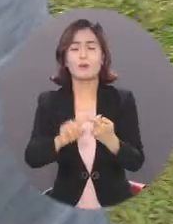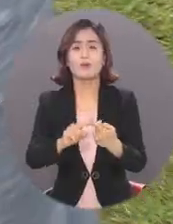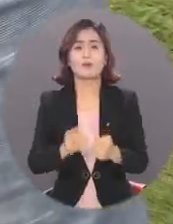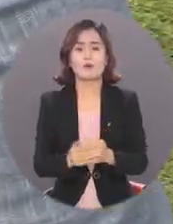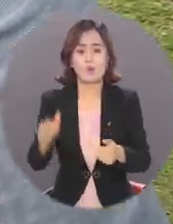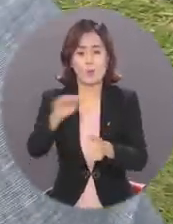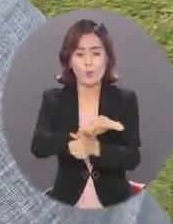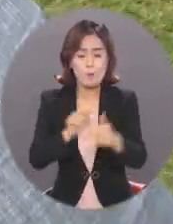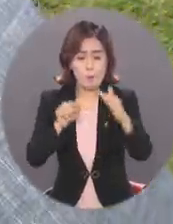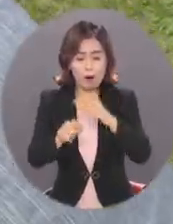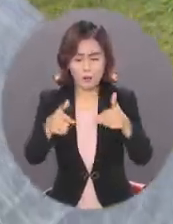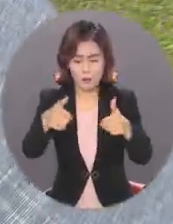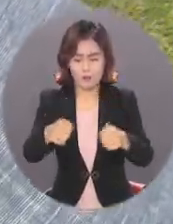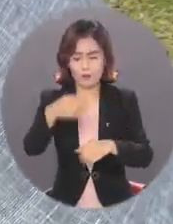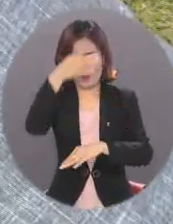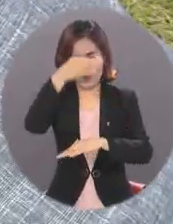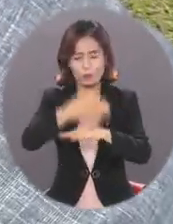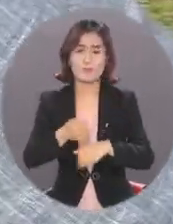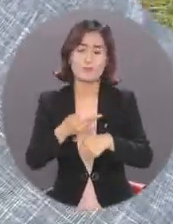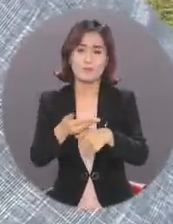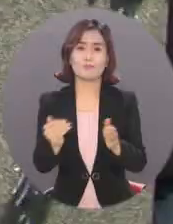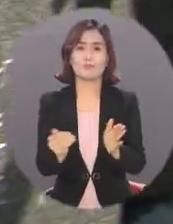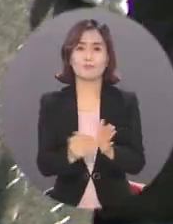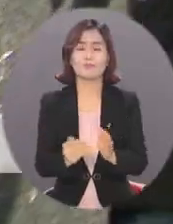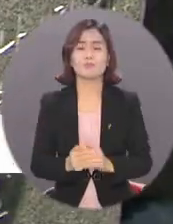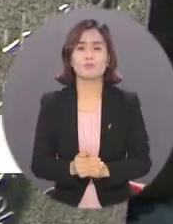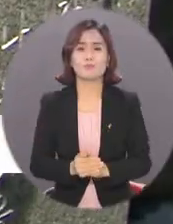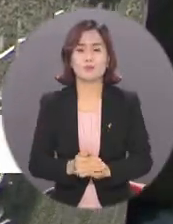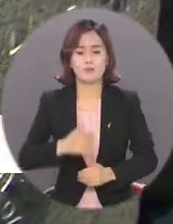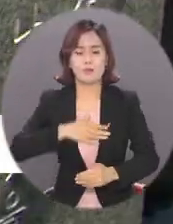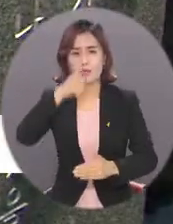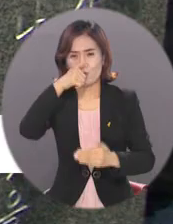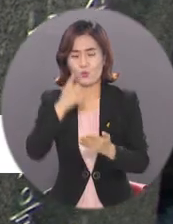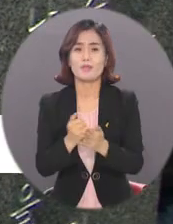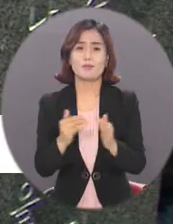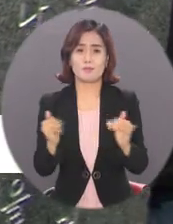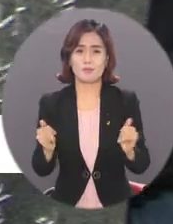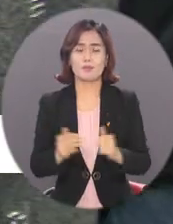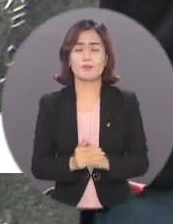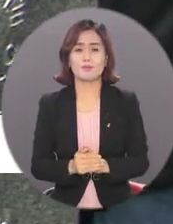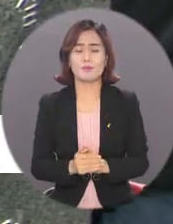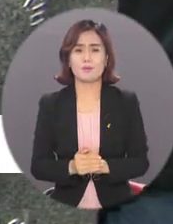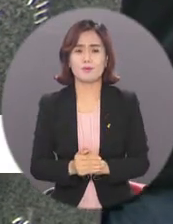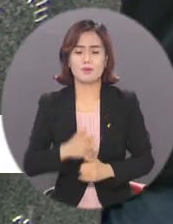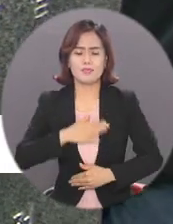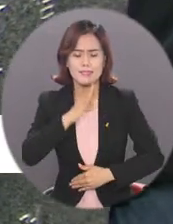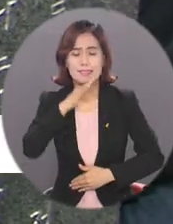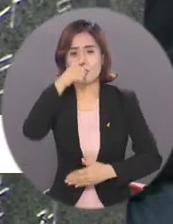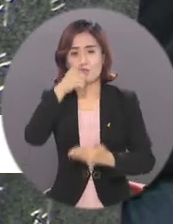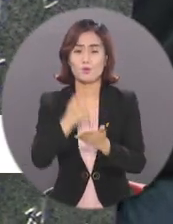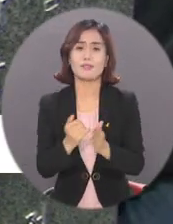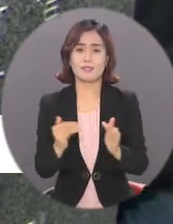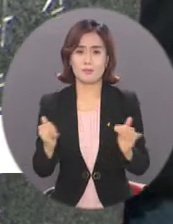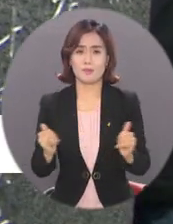씨의 묘비에 찾아가 고개 숙이고 용서를 구했습니다. 제가 죄인입니다. 제가 진짜 죄인입니다.